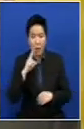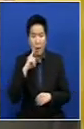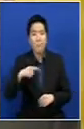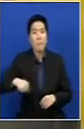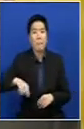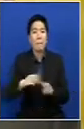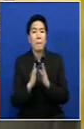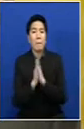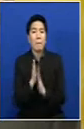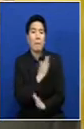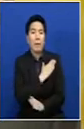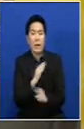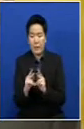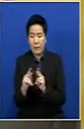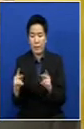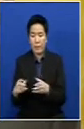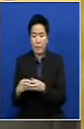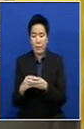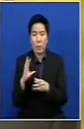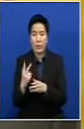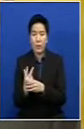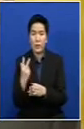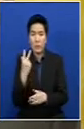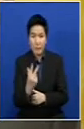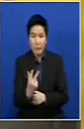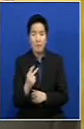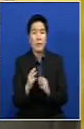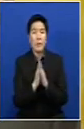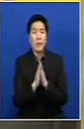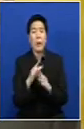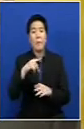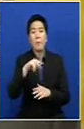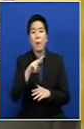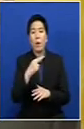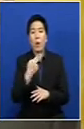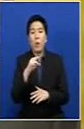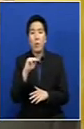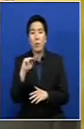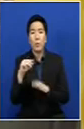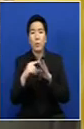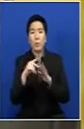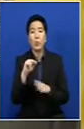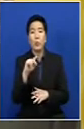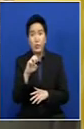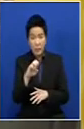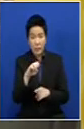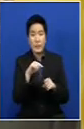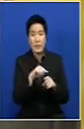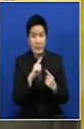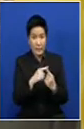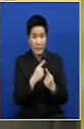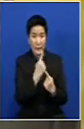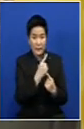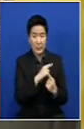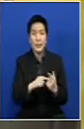าเถรสมาคมจะส่งกรรมการจำนวน3รูปก็คือพระพรหมมุนีแห่งวัดราชบพิตรสถิตมหาสีมารามราชวร